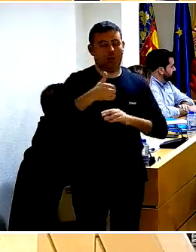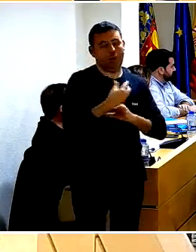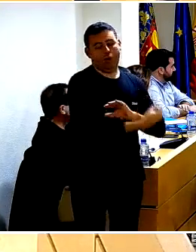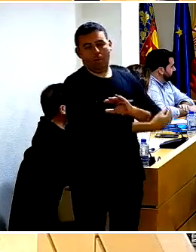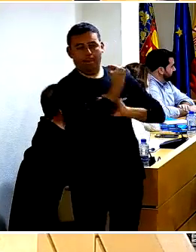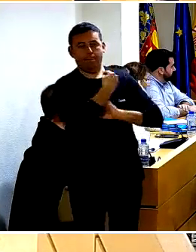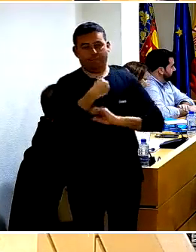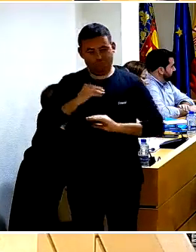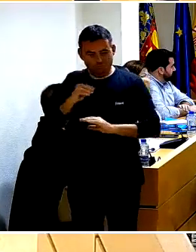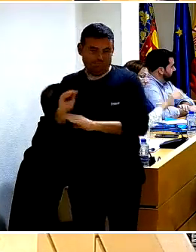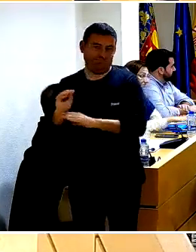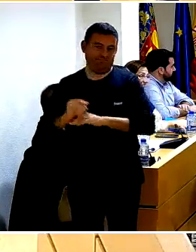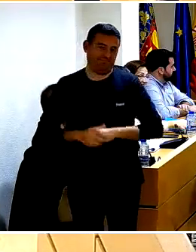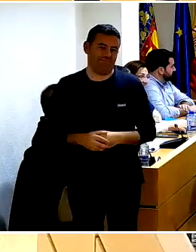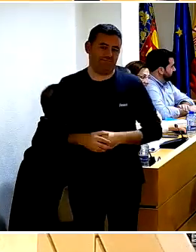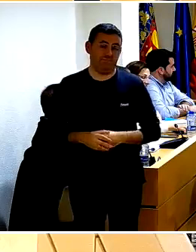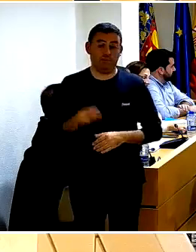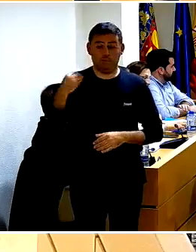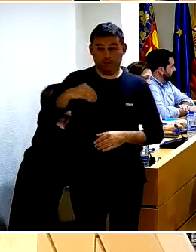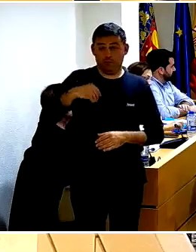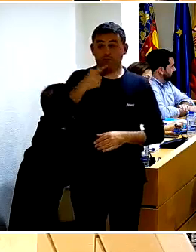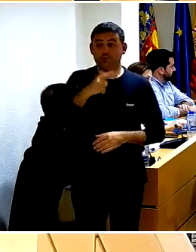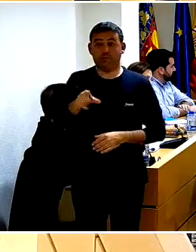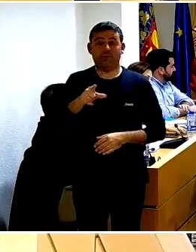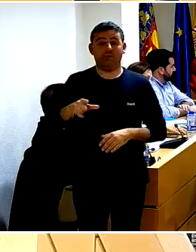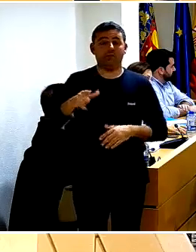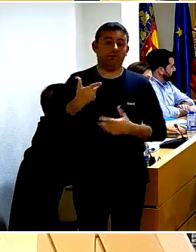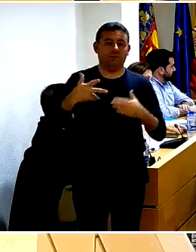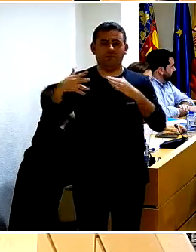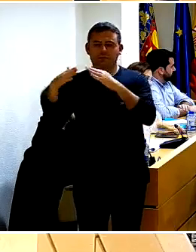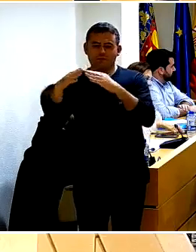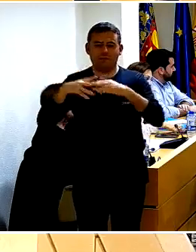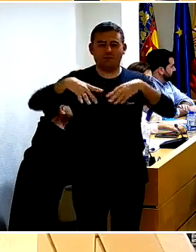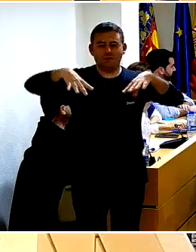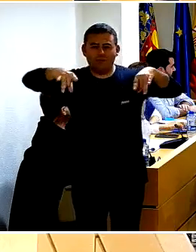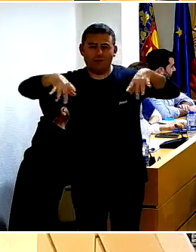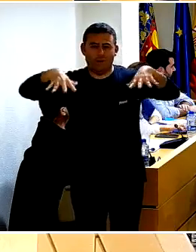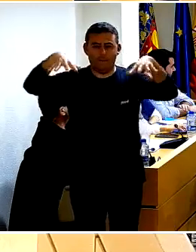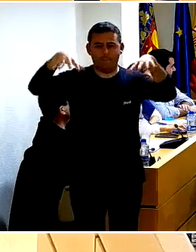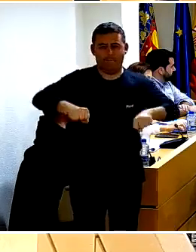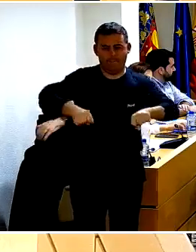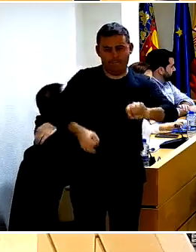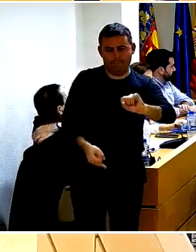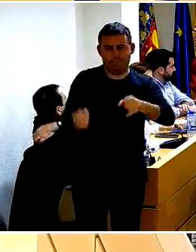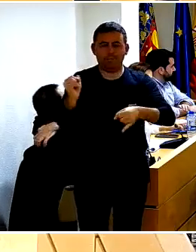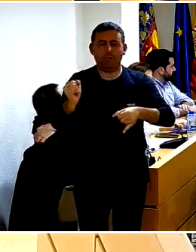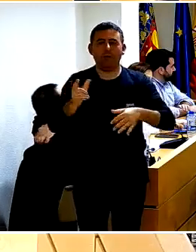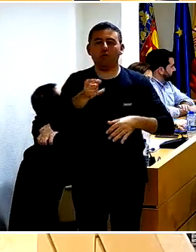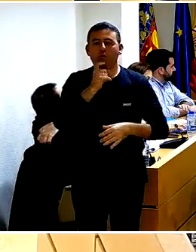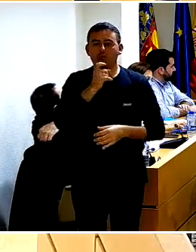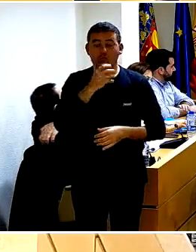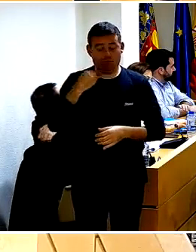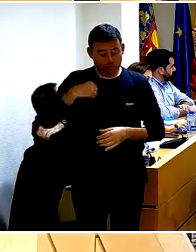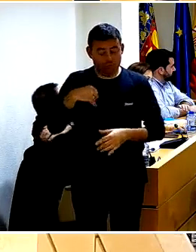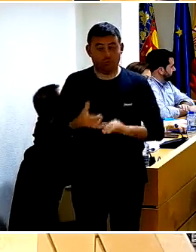A veure, les expropiacions que s'han fet durant els 4 anys, val? han sigut tots en recursos propis d'aquest